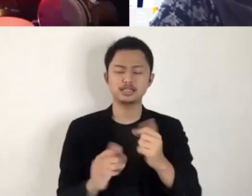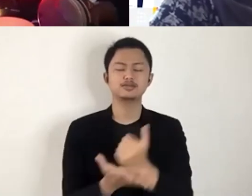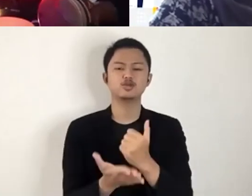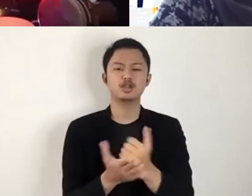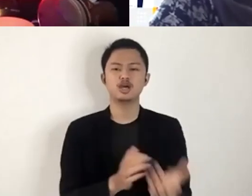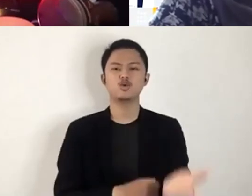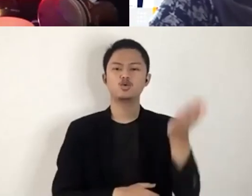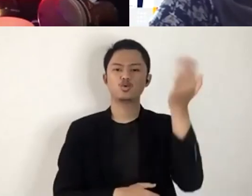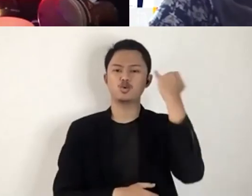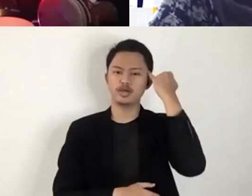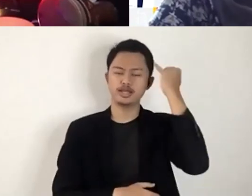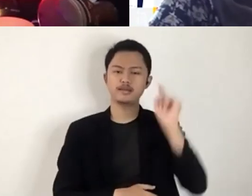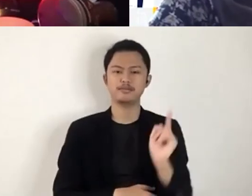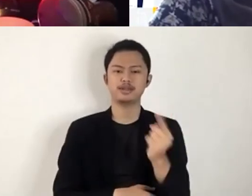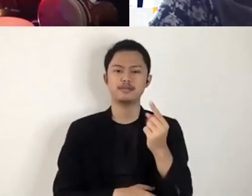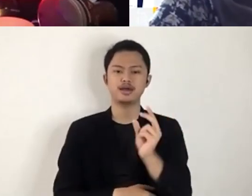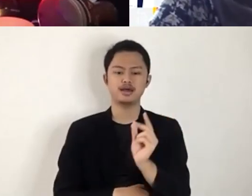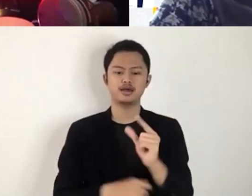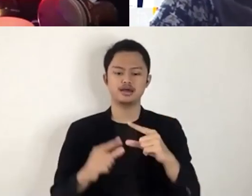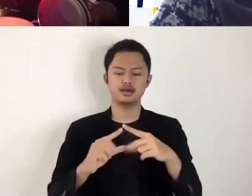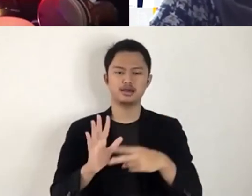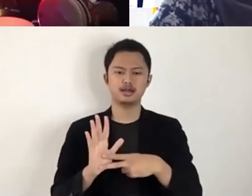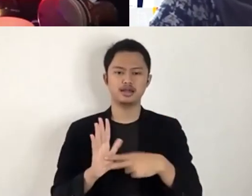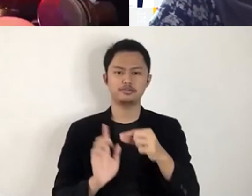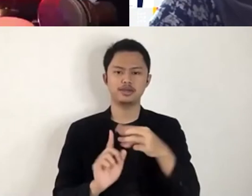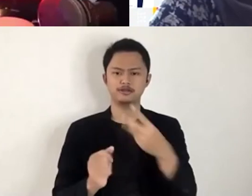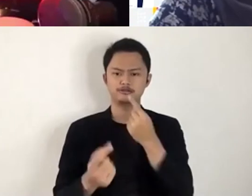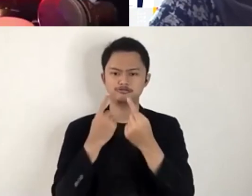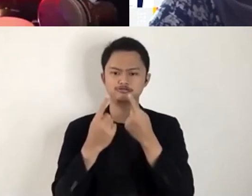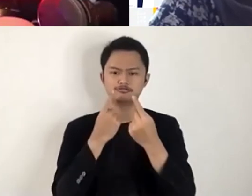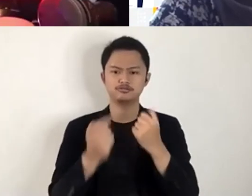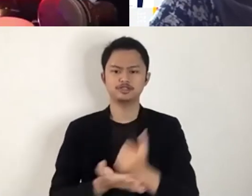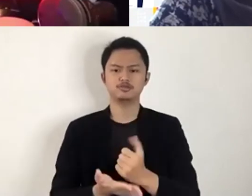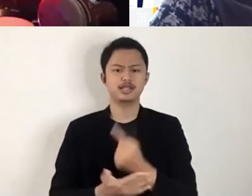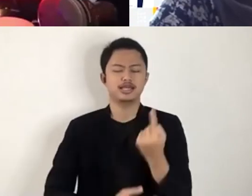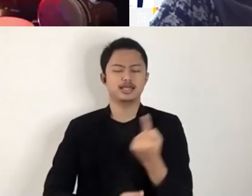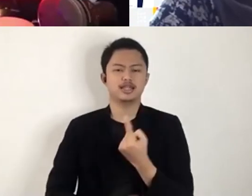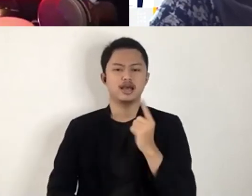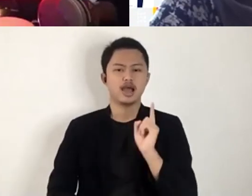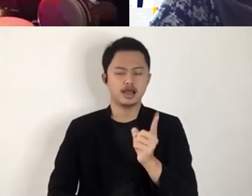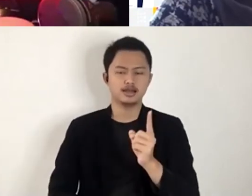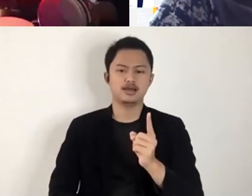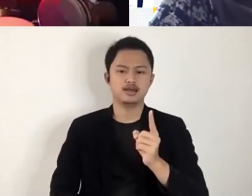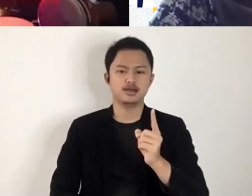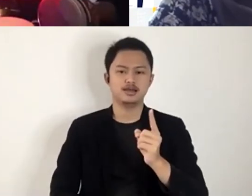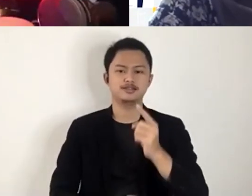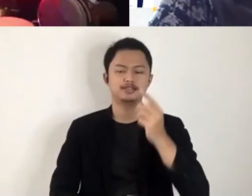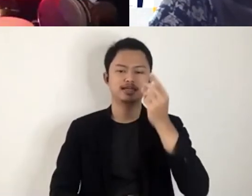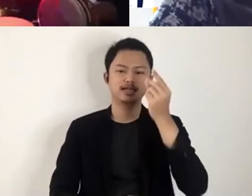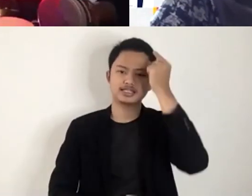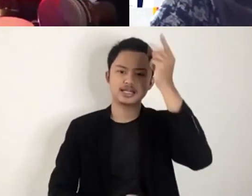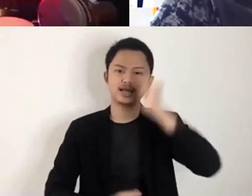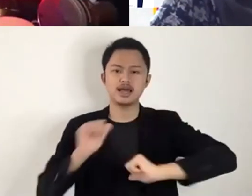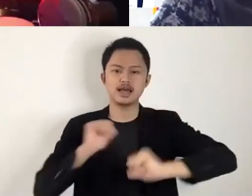saat gagasan awal lantai ini di dibahas gitu ya kita memang pernah memasukkan mengenai penyusunan rencana aksi